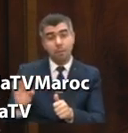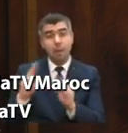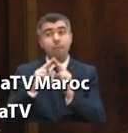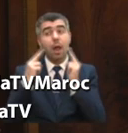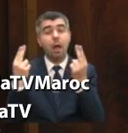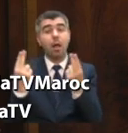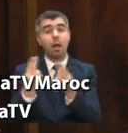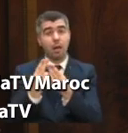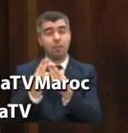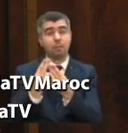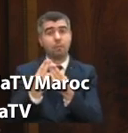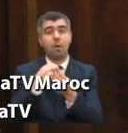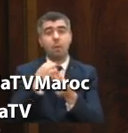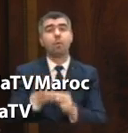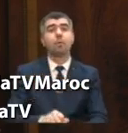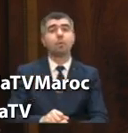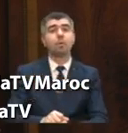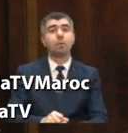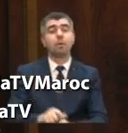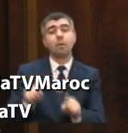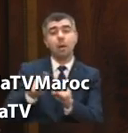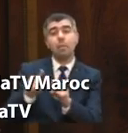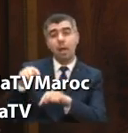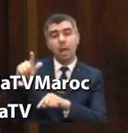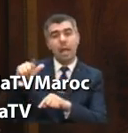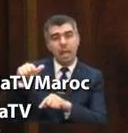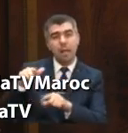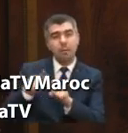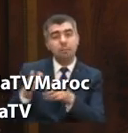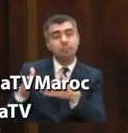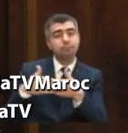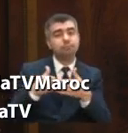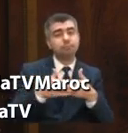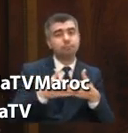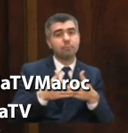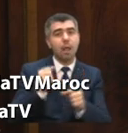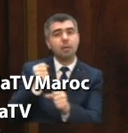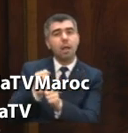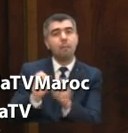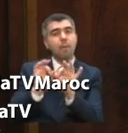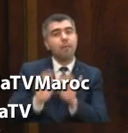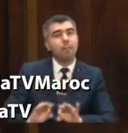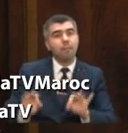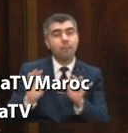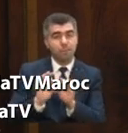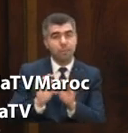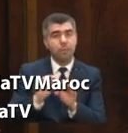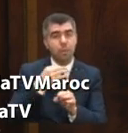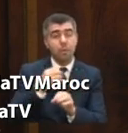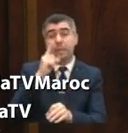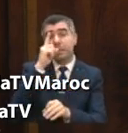العالم يعيشون في الدول التي يوصى فيها أو أضحى فيها إلزاما إغلاق مقرات العمل، مع تسجيل آثار